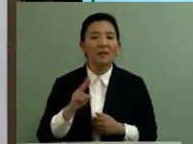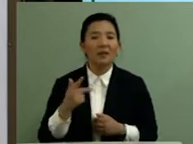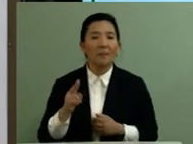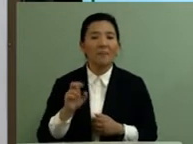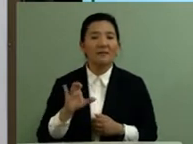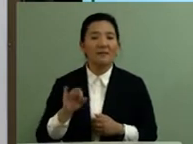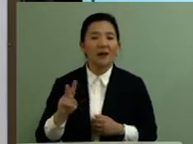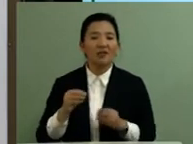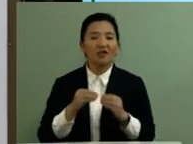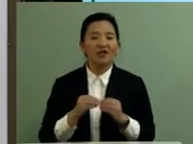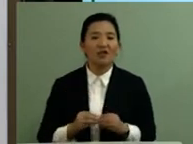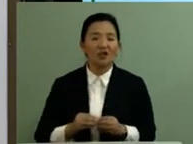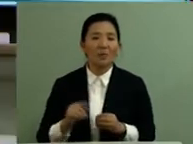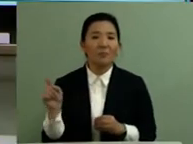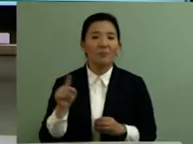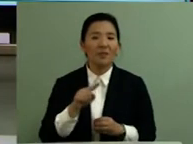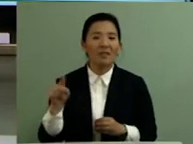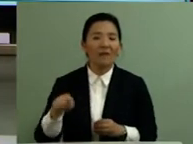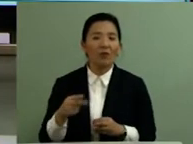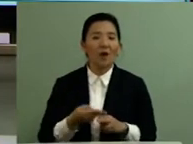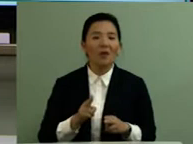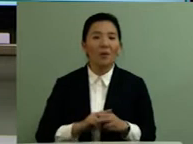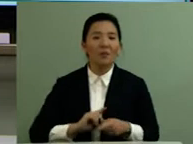килопаскаль. Десятичную приставку переводим.